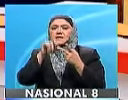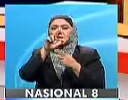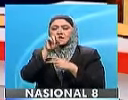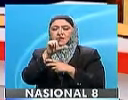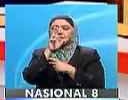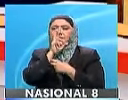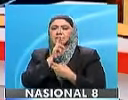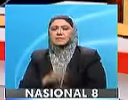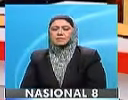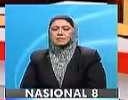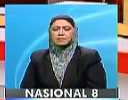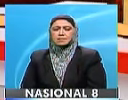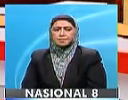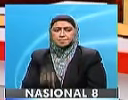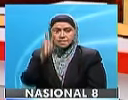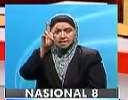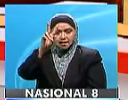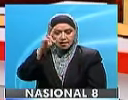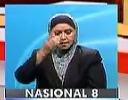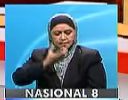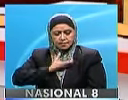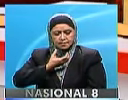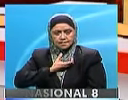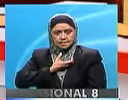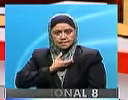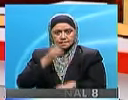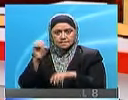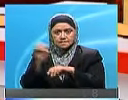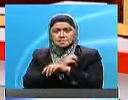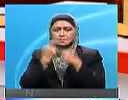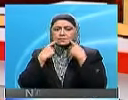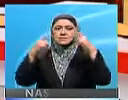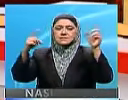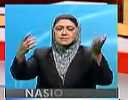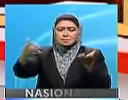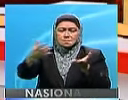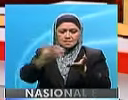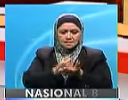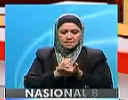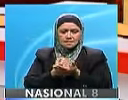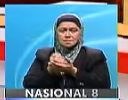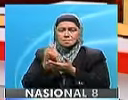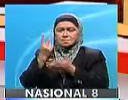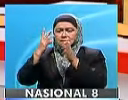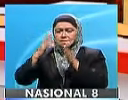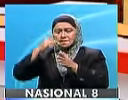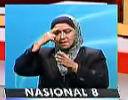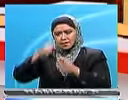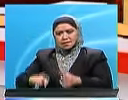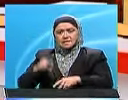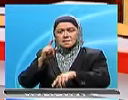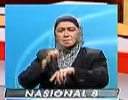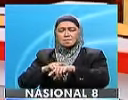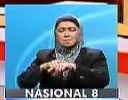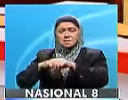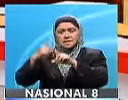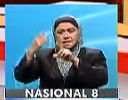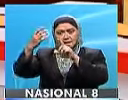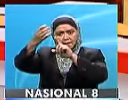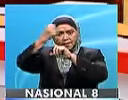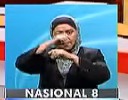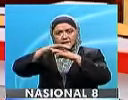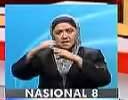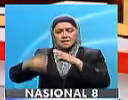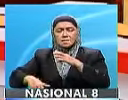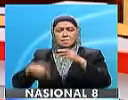Dua pingat emas berjaya diraih kontingen olahraga pada hari terakhir temasya untuk Malaysia menarik nafas lega berjaya melepasi sasaran 50 pingat